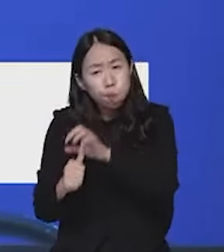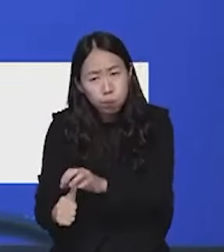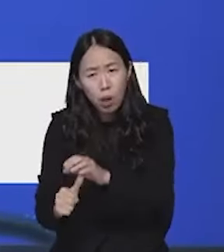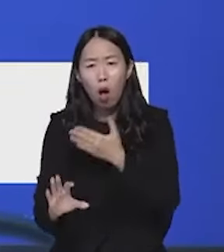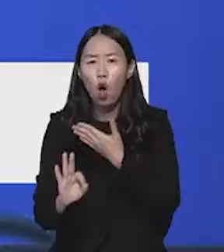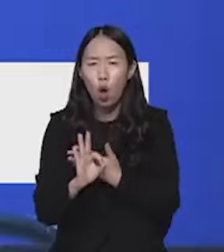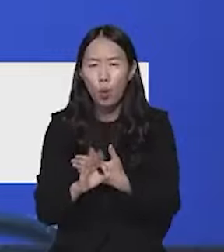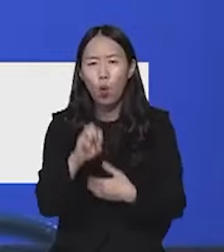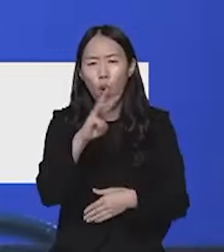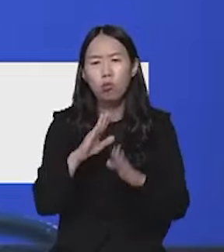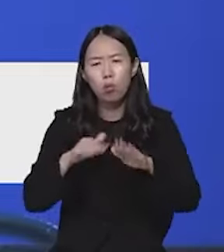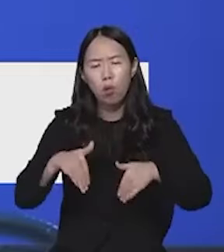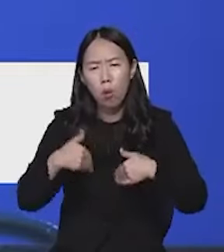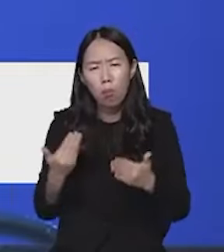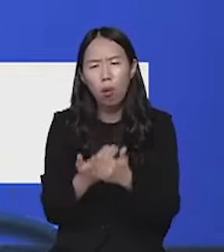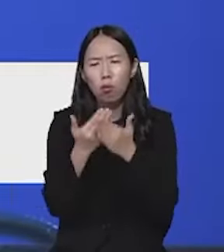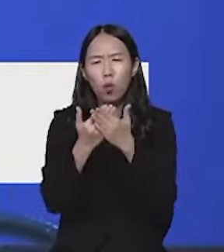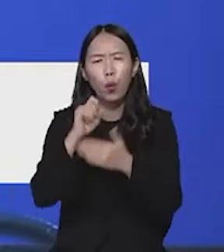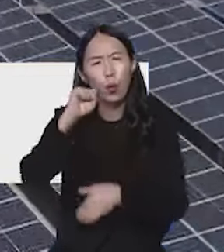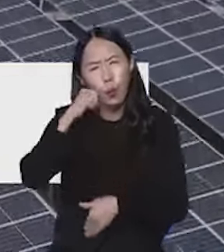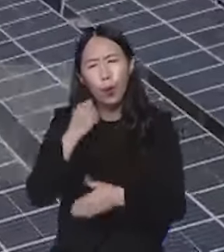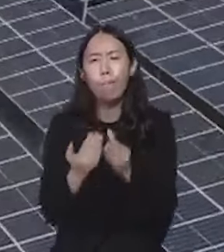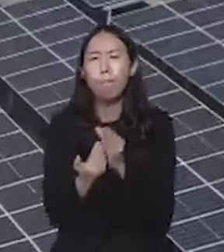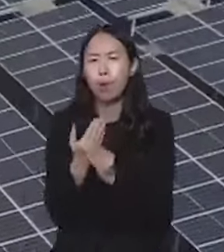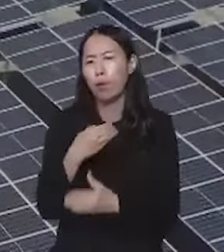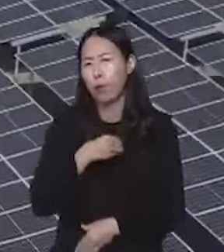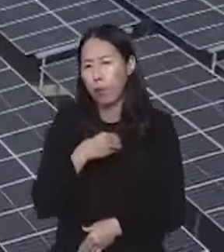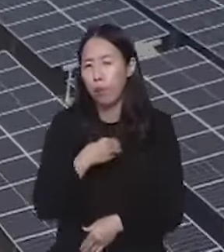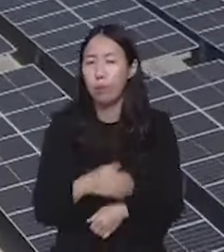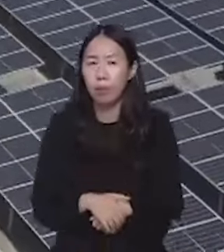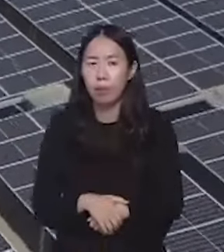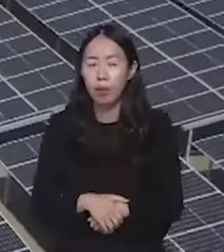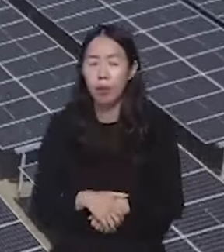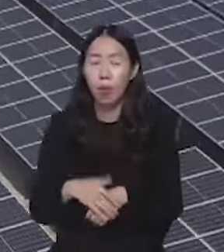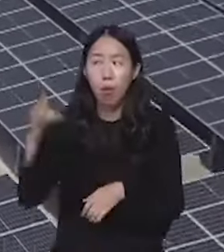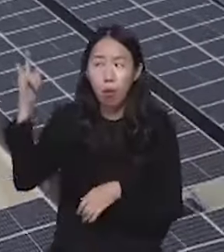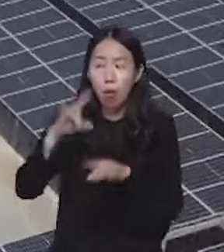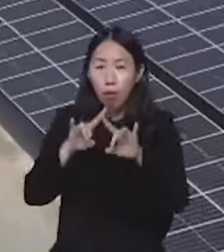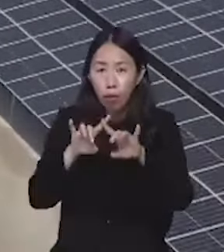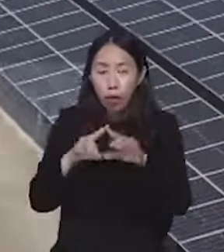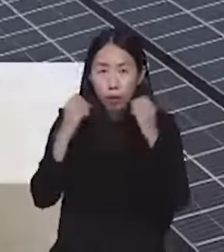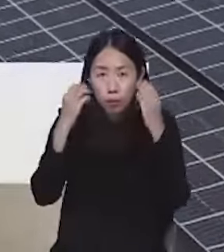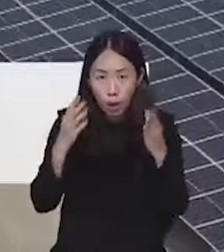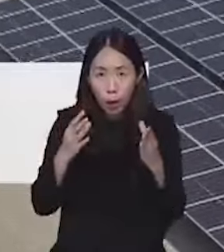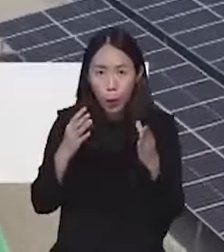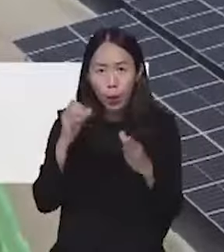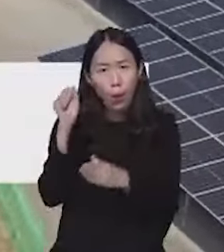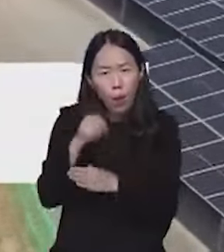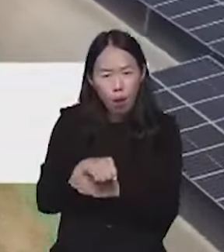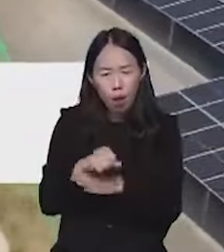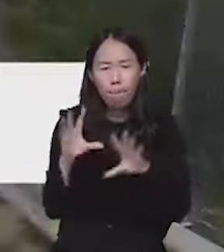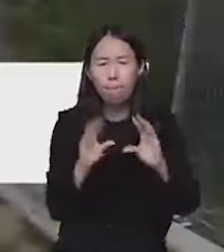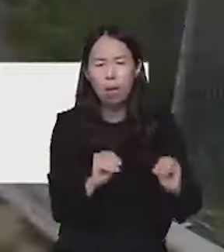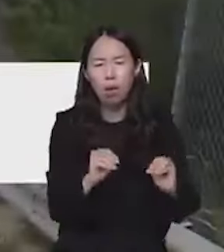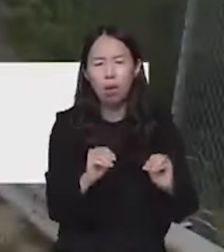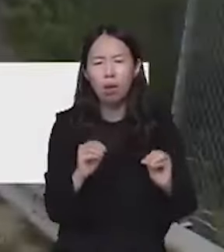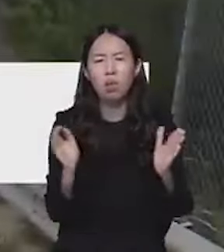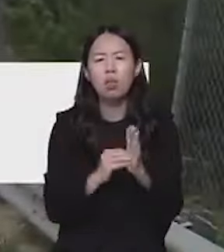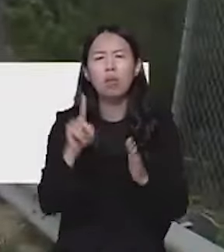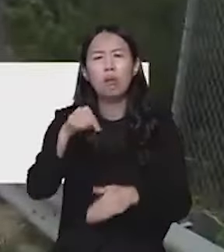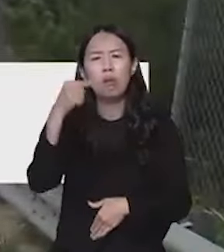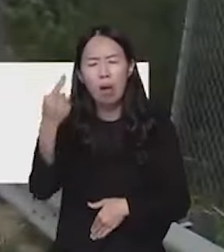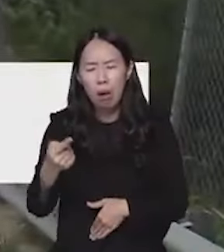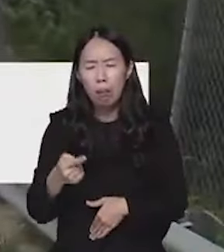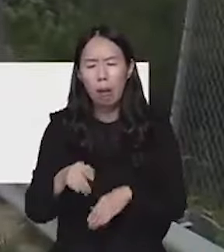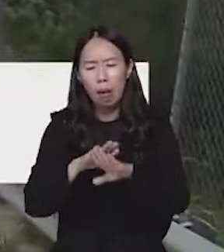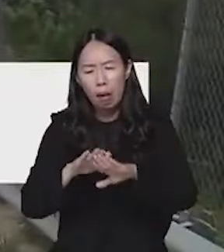크게 어려움이 발생할 수 있다. 하지만 재생에너지 신규 허가가 제한된 뒤에야 대책 마련에 나섰다는